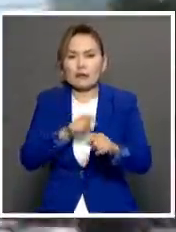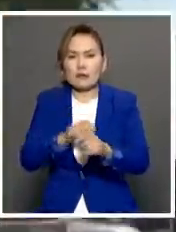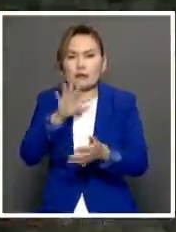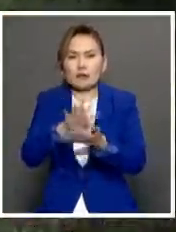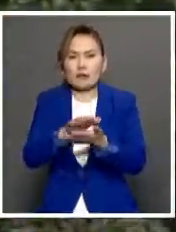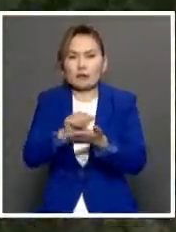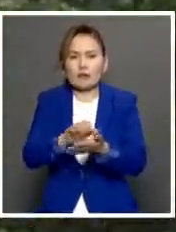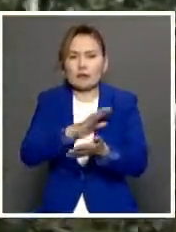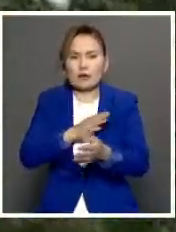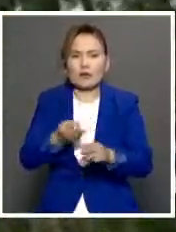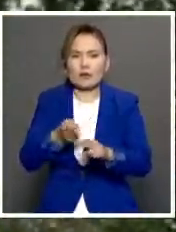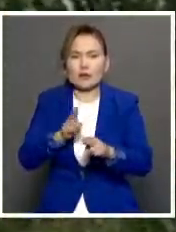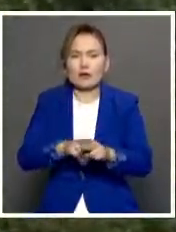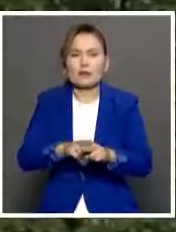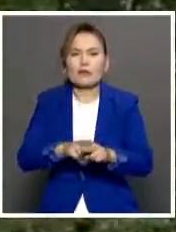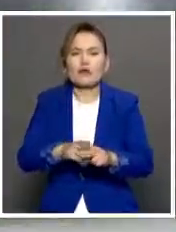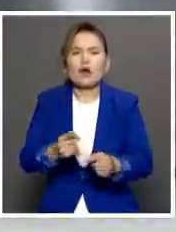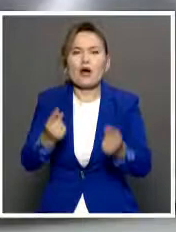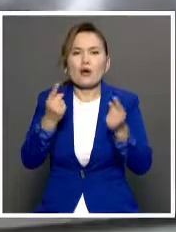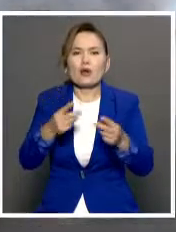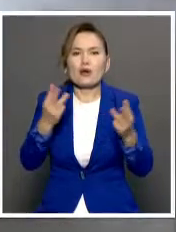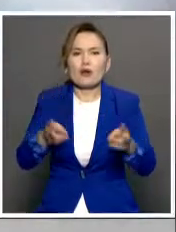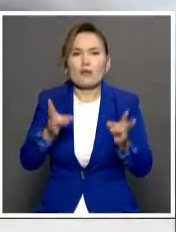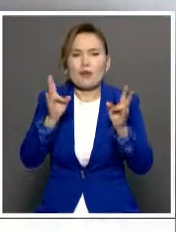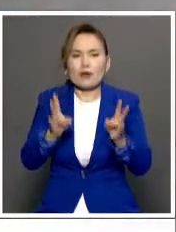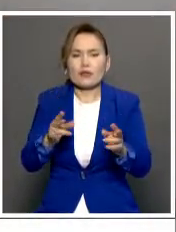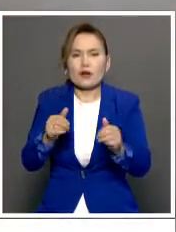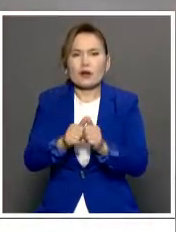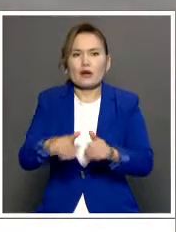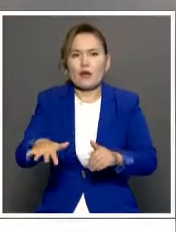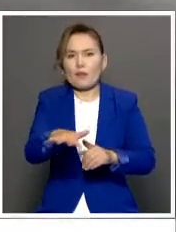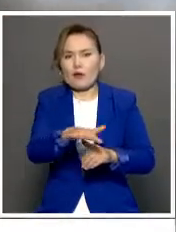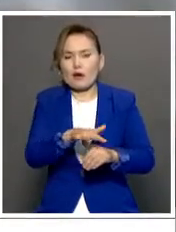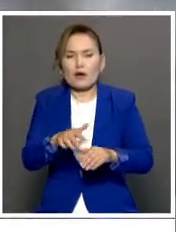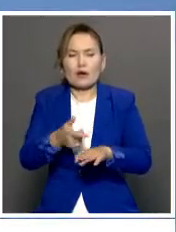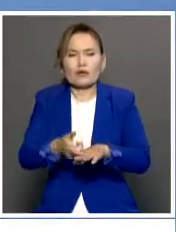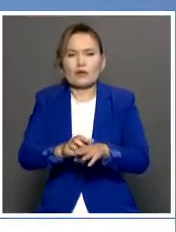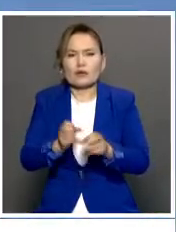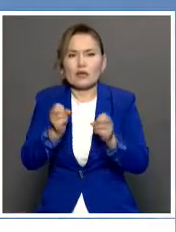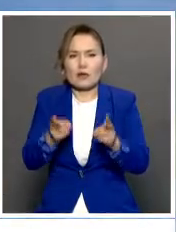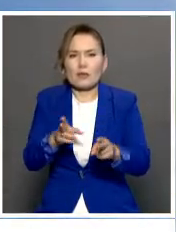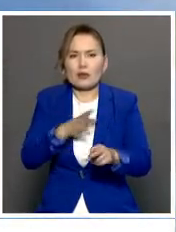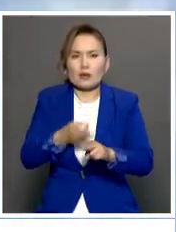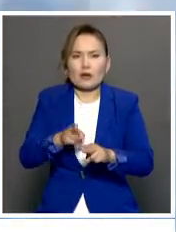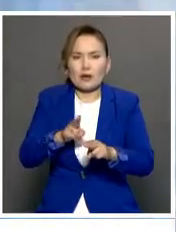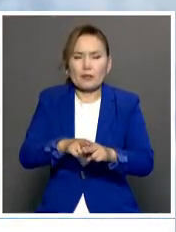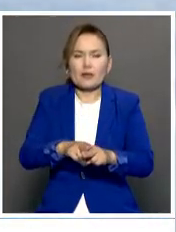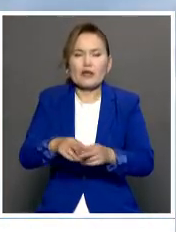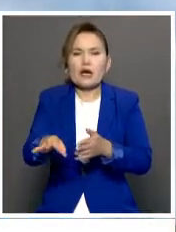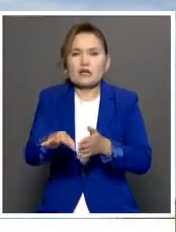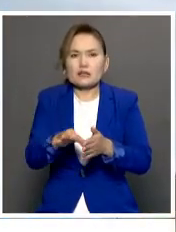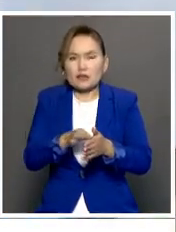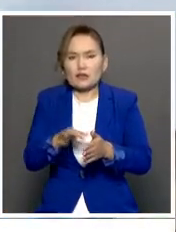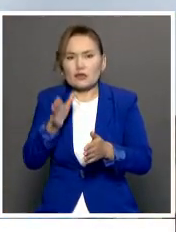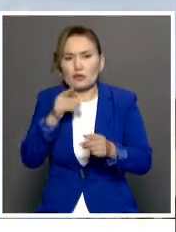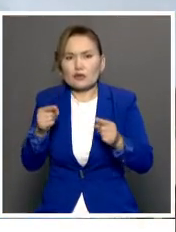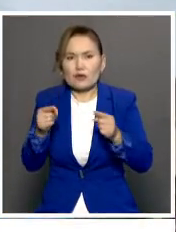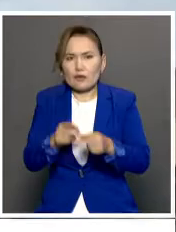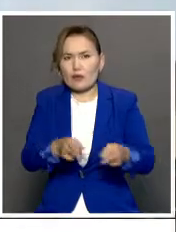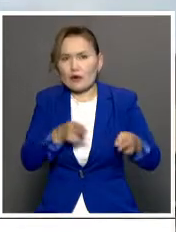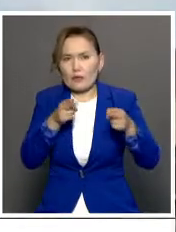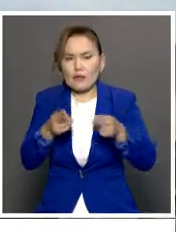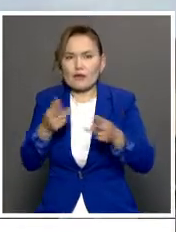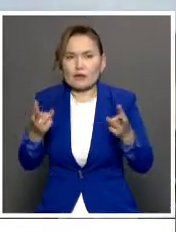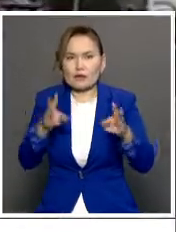шарпыған. Мамандардың сөзінше алапат өрттің іргеле жатқан қоймаларға таралу қаупы болған. Дегенмен оқиға орнына дер кезінде жеткен